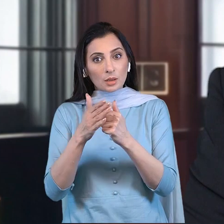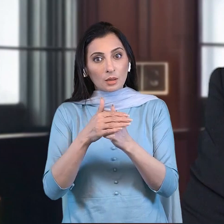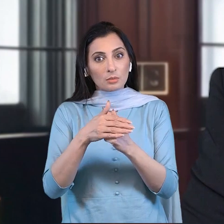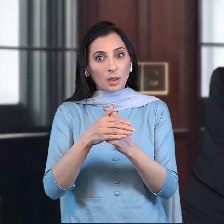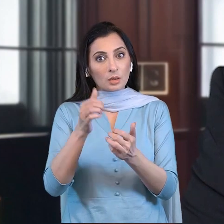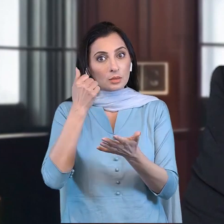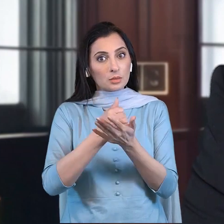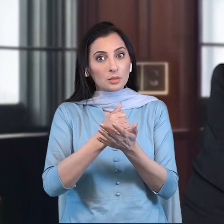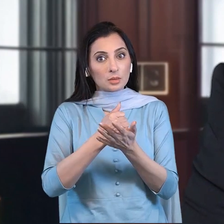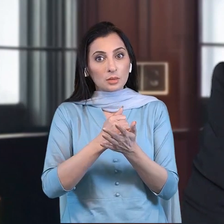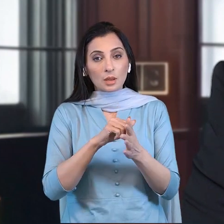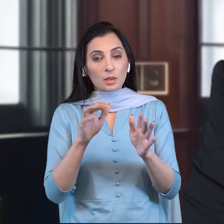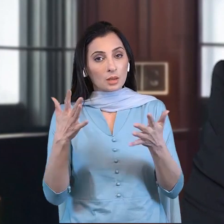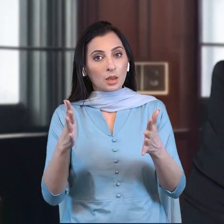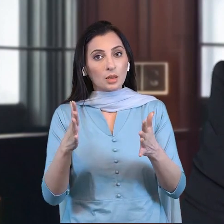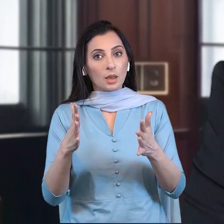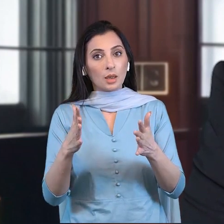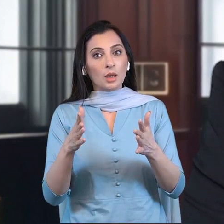ہو جاتی ہے۔